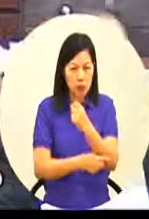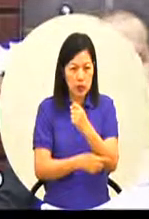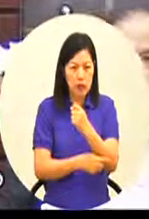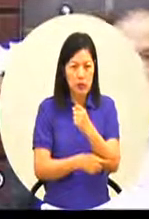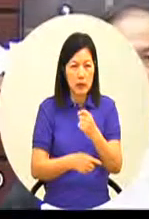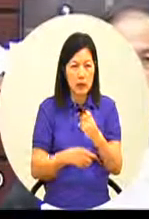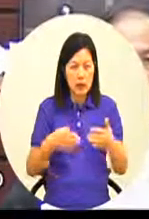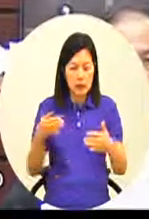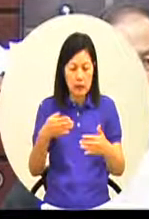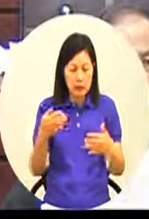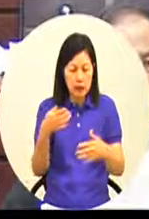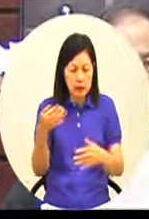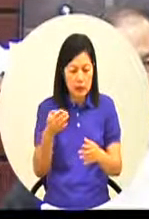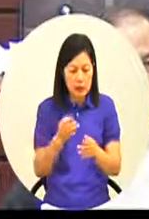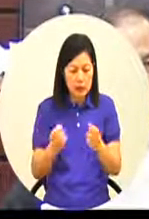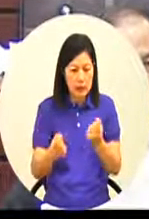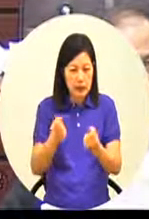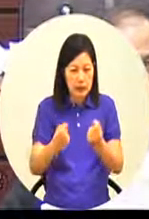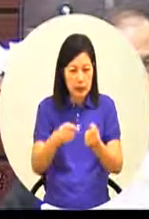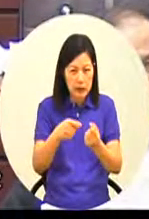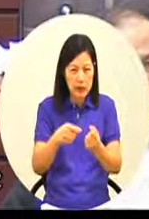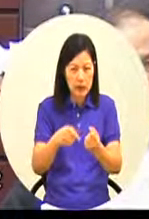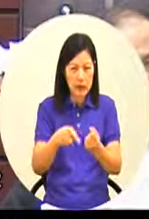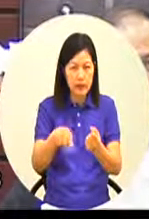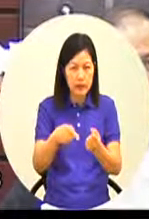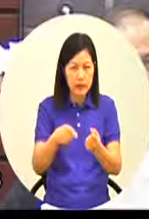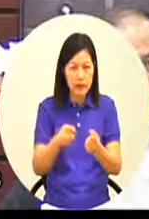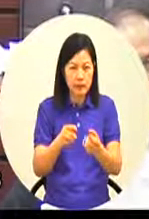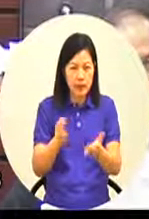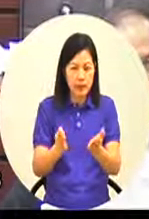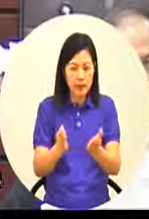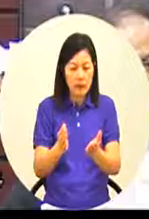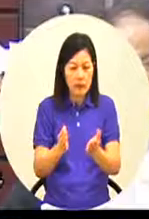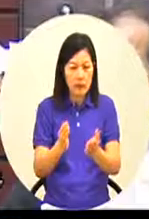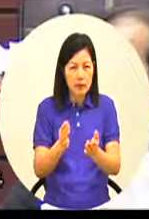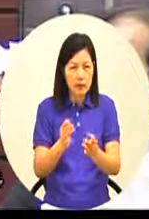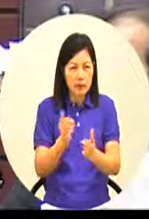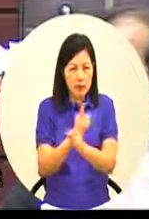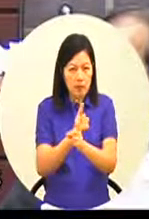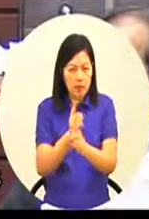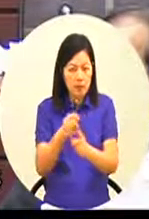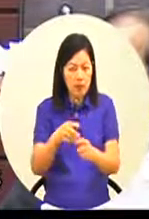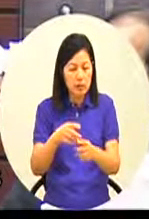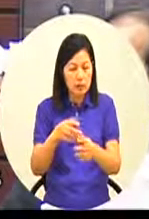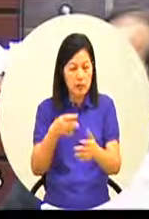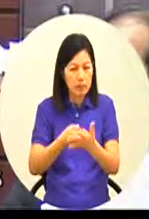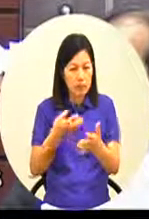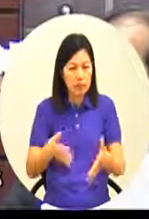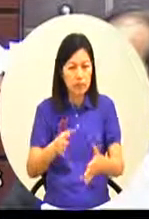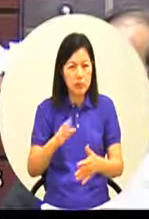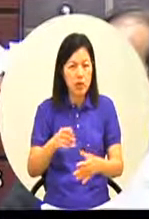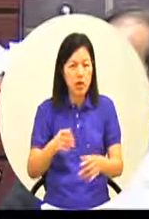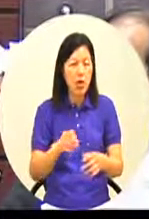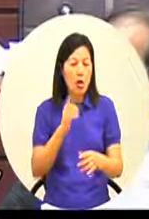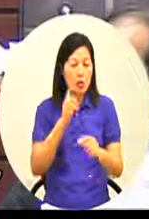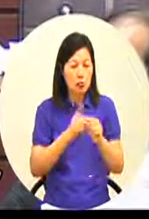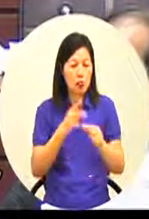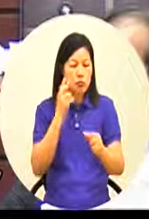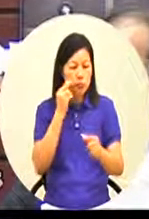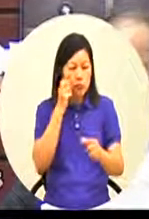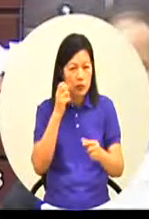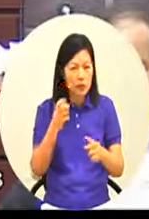常的厉害，所以种种这些经验呐，我们会跟中钢来合作那当然是最好了。中钢